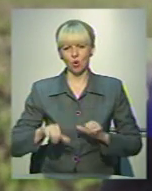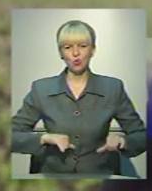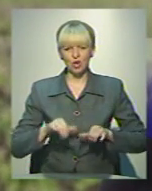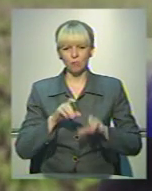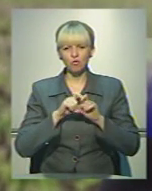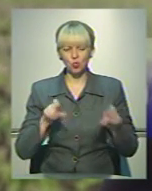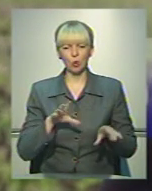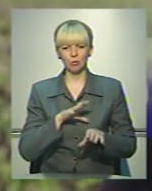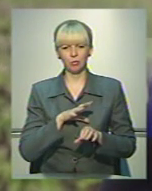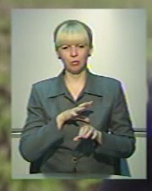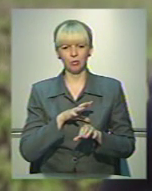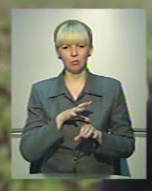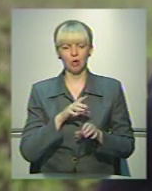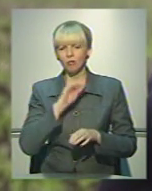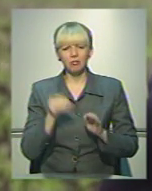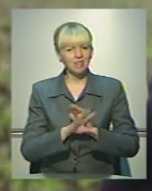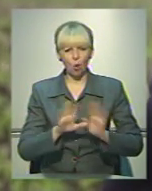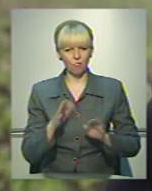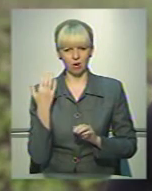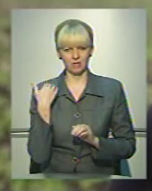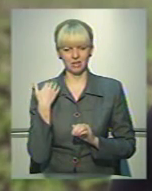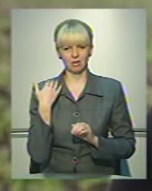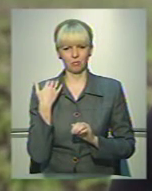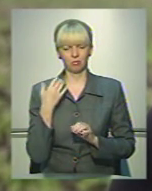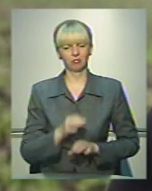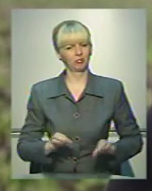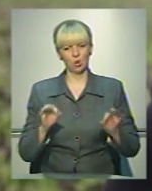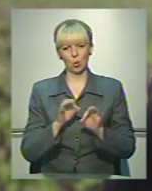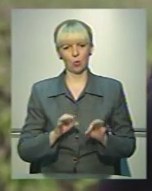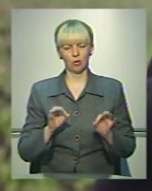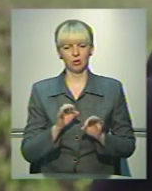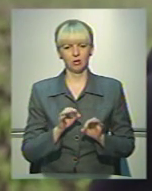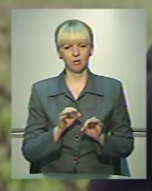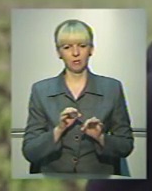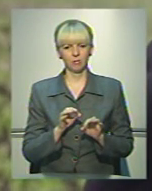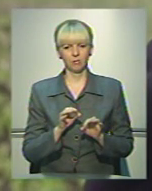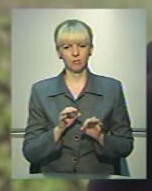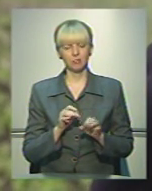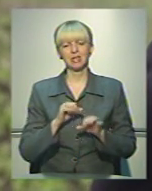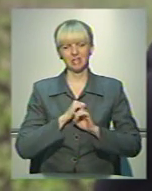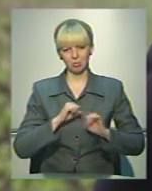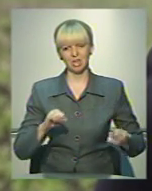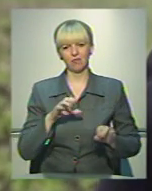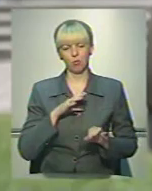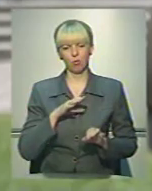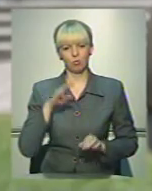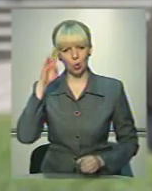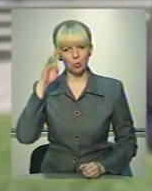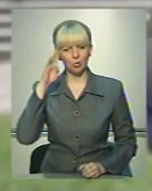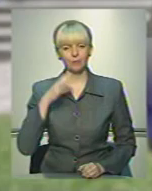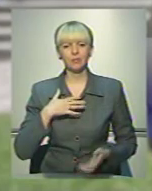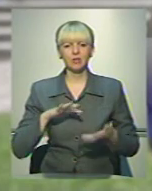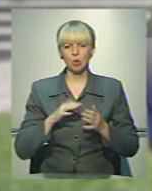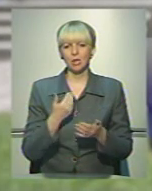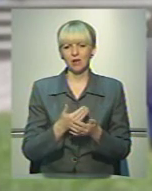школи. Не ховався за плечі, ніколи. Сміливий був хлопчик. Наше село,